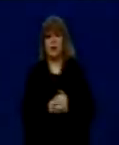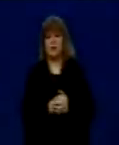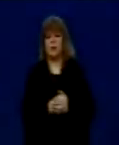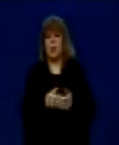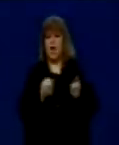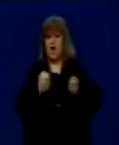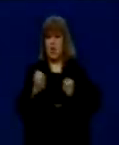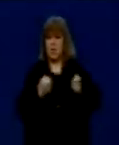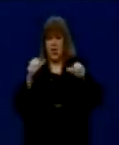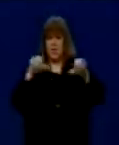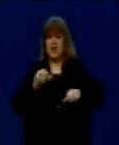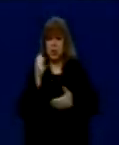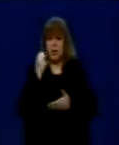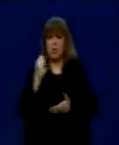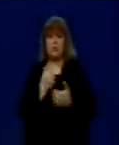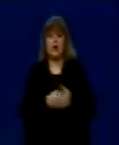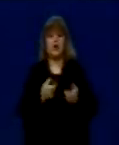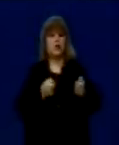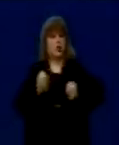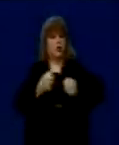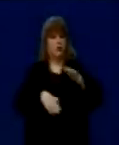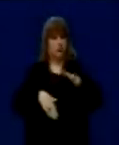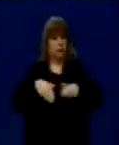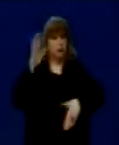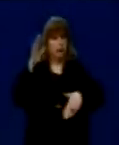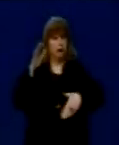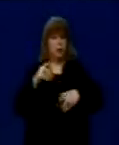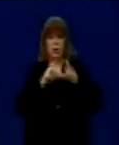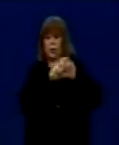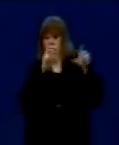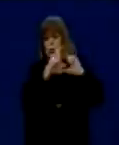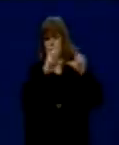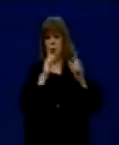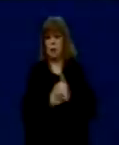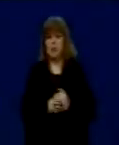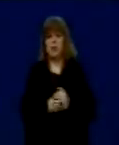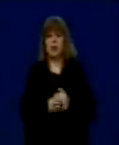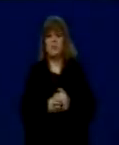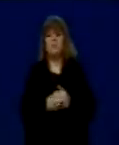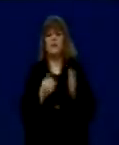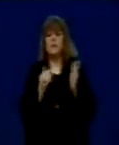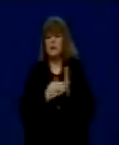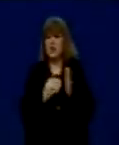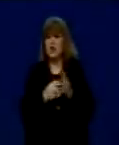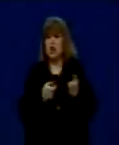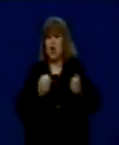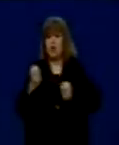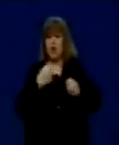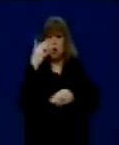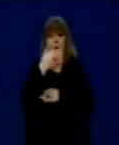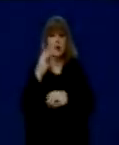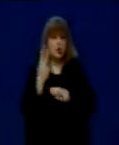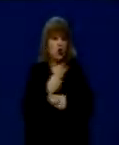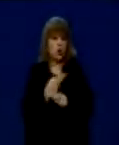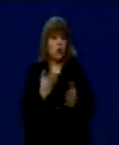keqmenaxhimit të parave publike deri te keqmenaxhimi i institucioneve që ishin dashur të jenë autonome, deri te keqmenaxhimi i kompanive publike kështu me